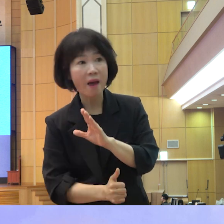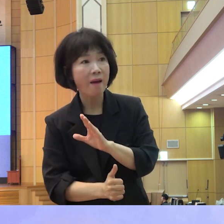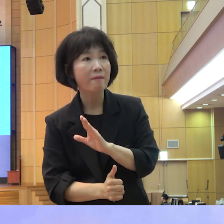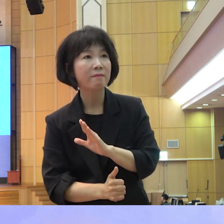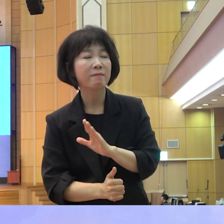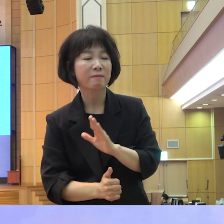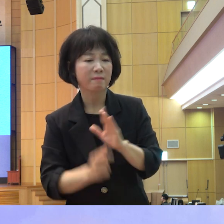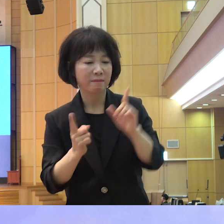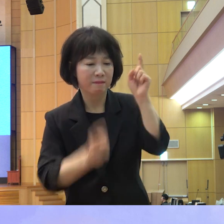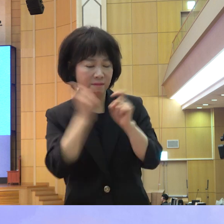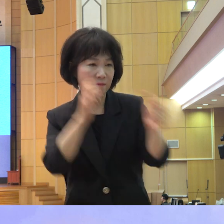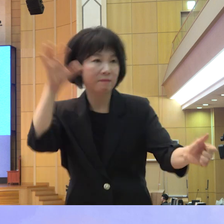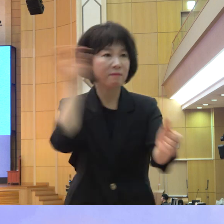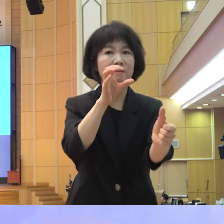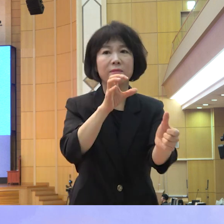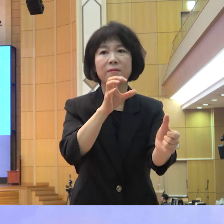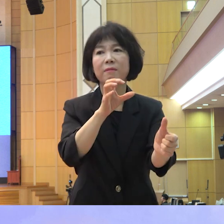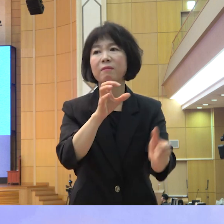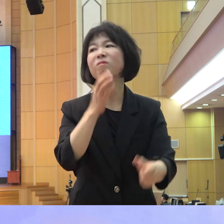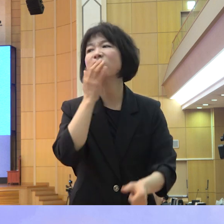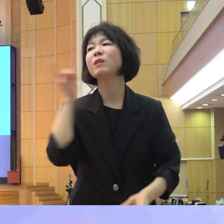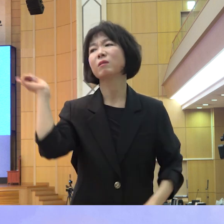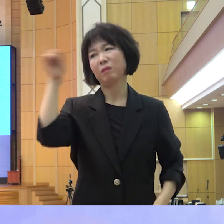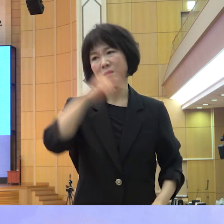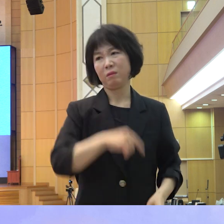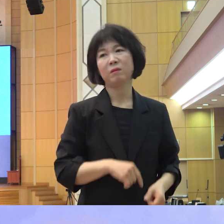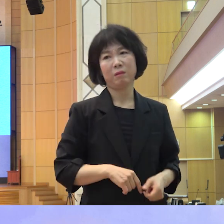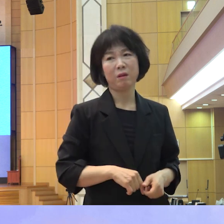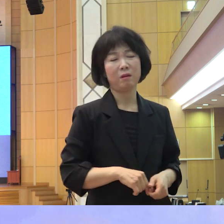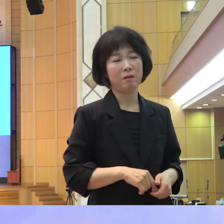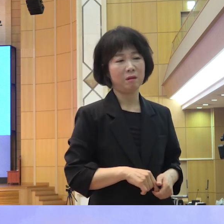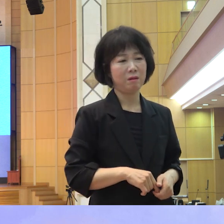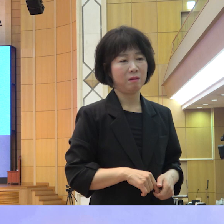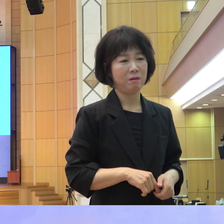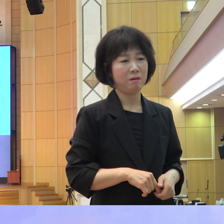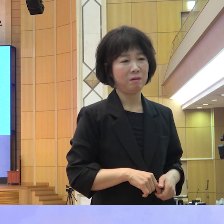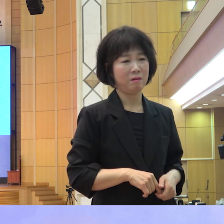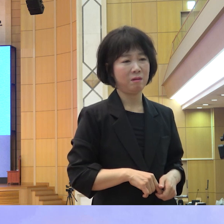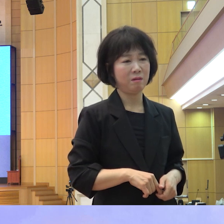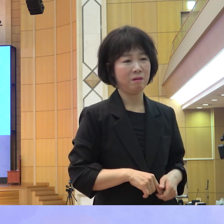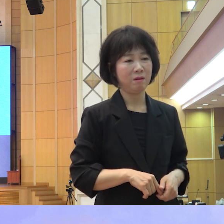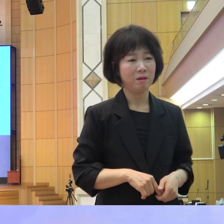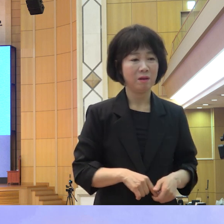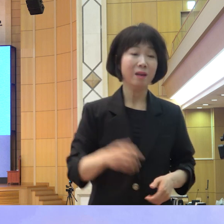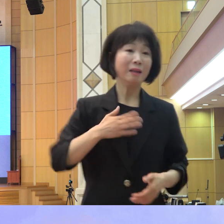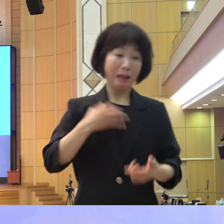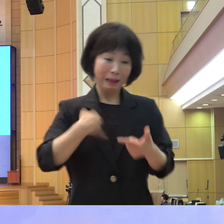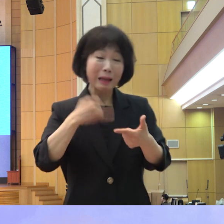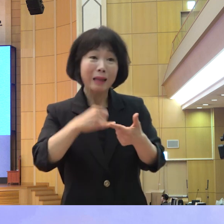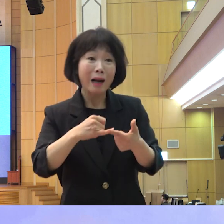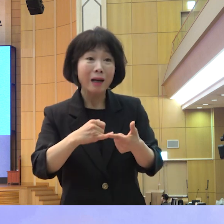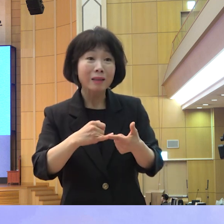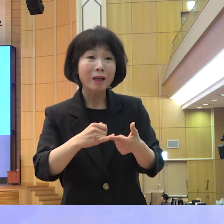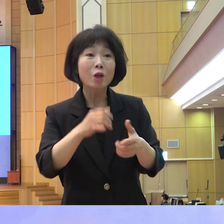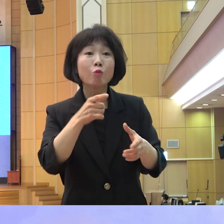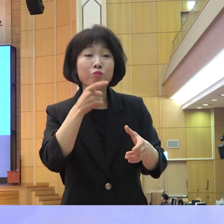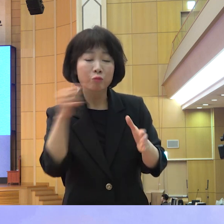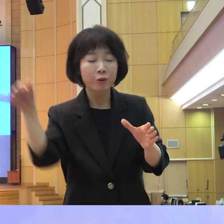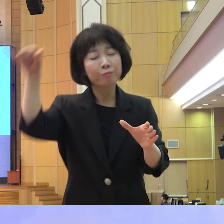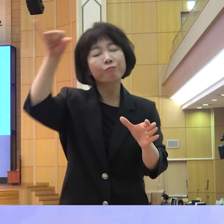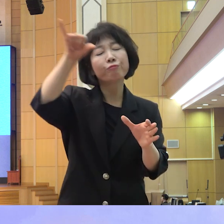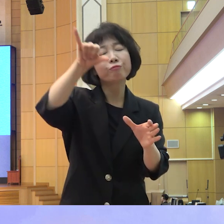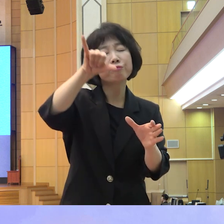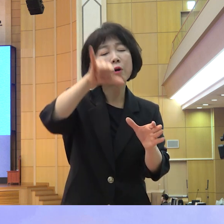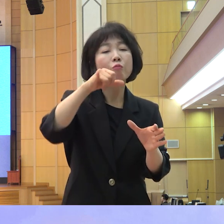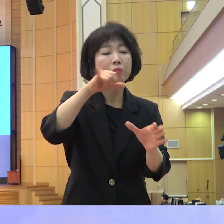그러면 안 돼요. 제가 이 자리를 빌어서 우리 아이들한테도 사과하고 싶은 게, 우리 아이들이 물 따르다가 막 이렇게 물을 흘린 적이 있거든요.